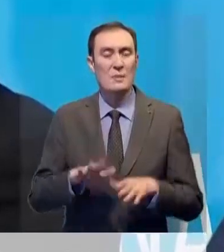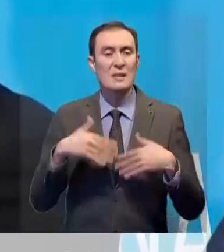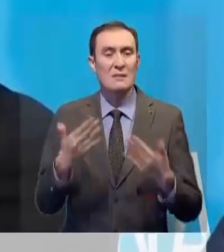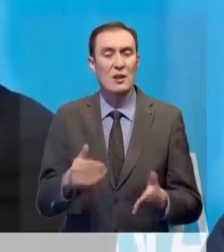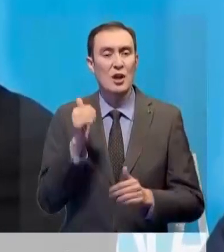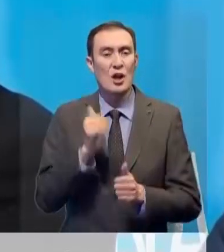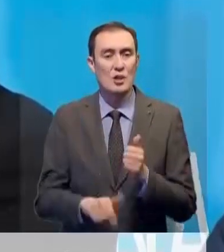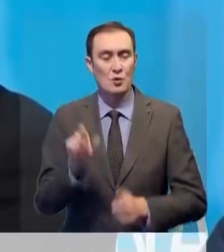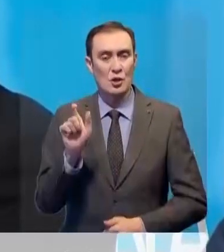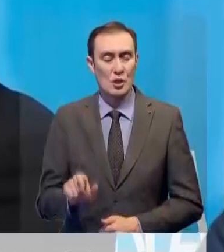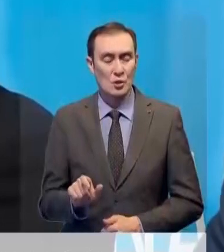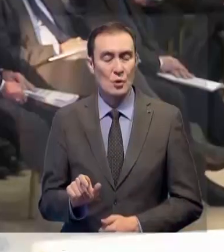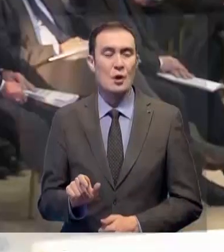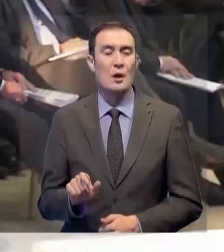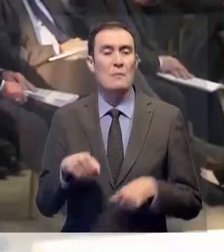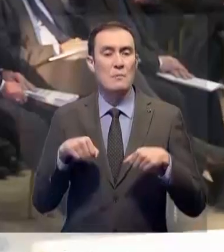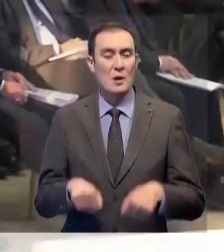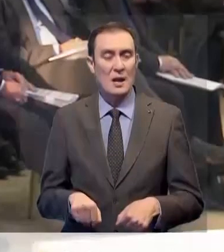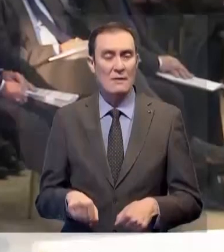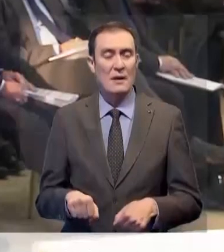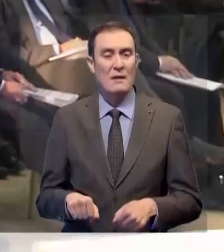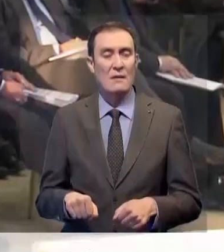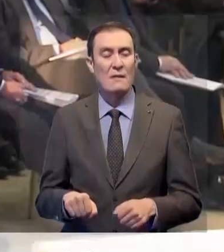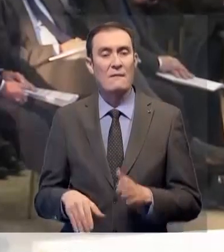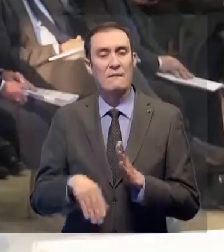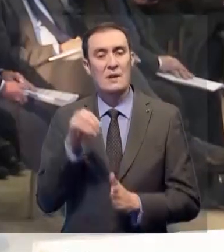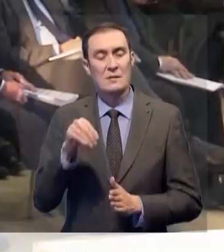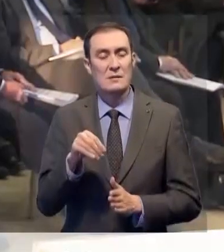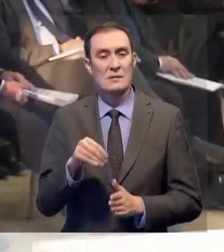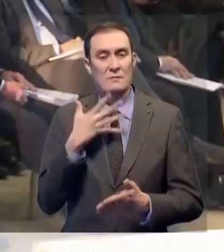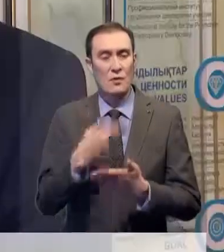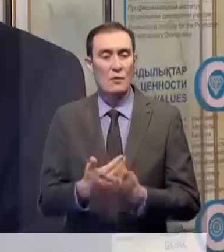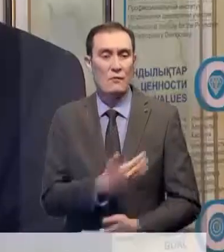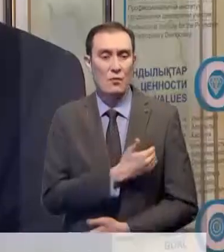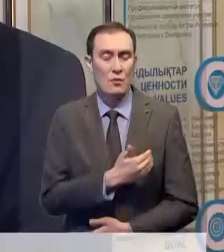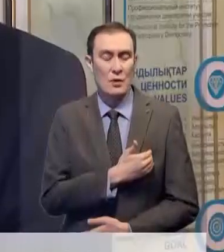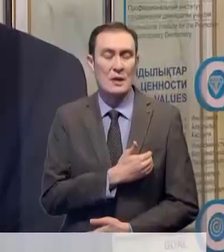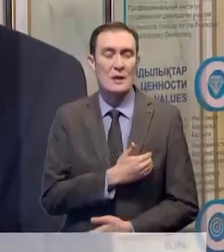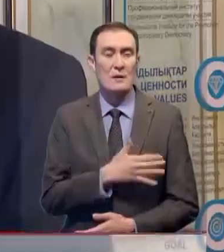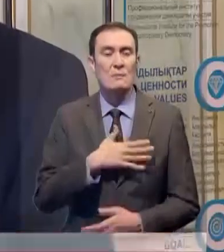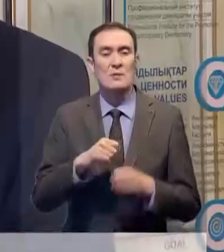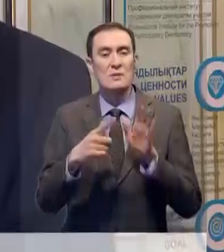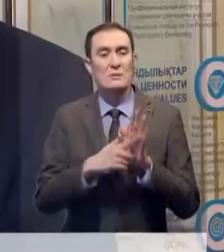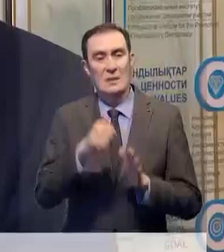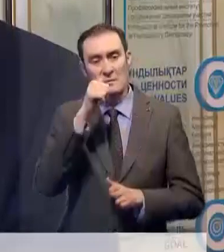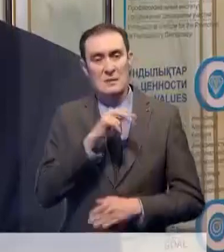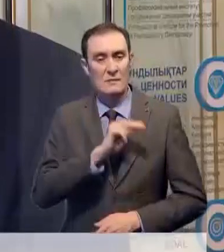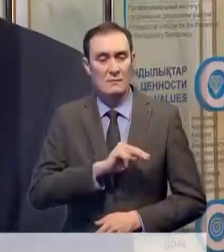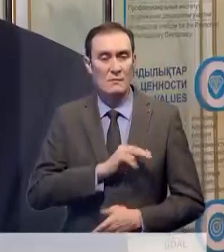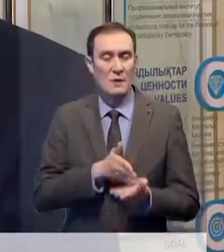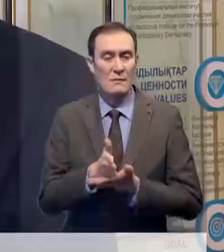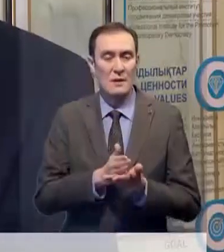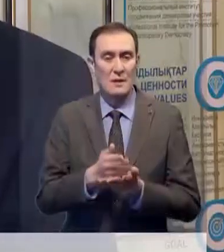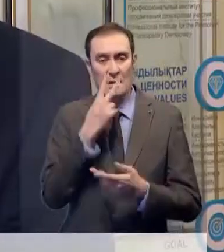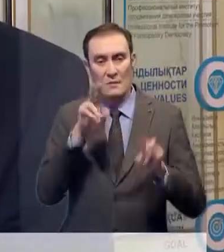предоставляет каждому гражданину страны право выразить свою волю. 17 миссий наблюдений мы провели